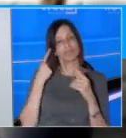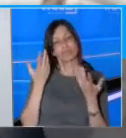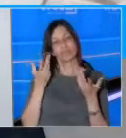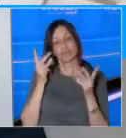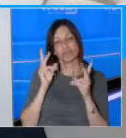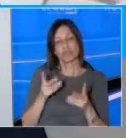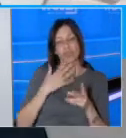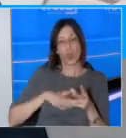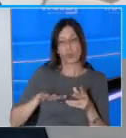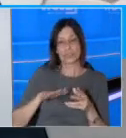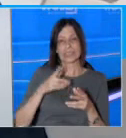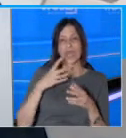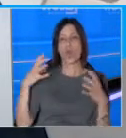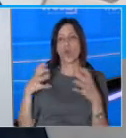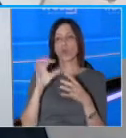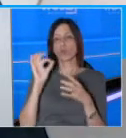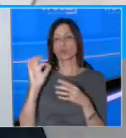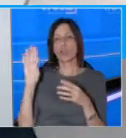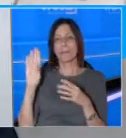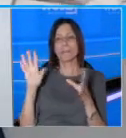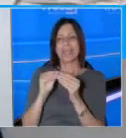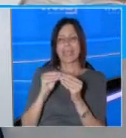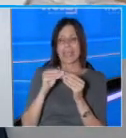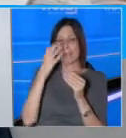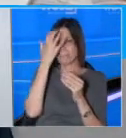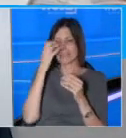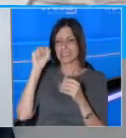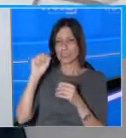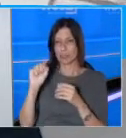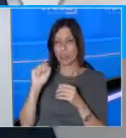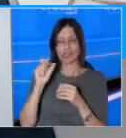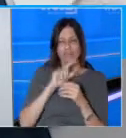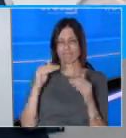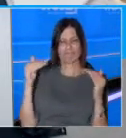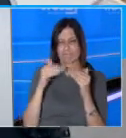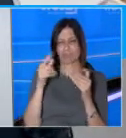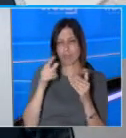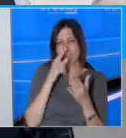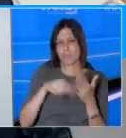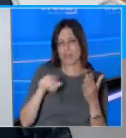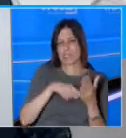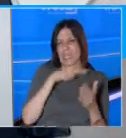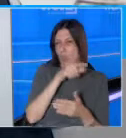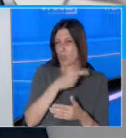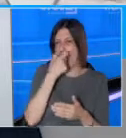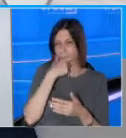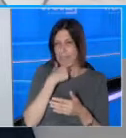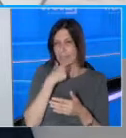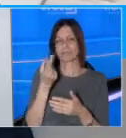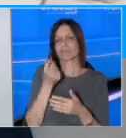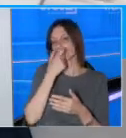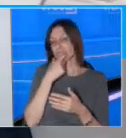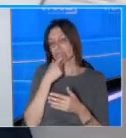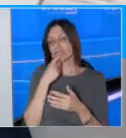כזה. גוש של נתניהו עם סמוטריץ' לא רלוונטי, כי סמוטריץ' פוסל אותו מכל מכון, אז כך שמנסור הבאס בעיקר הבריאות היחידות שלו